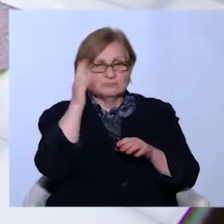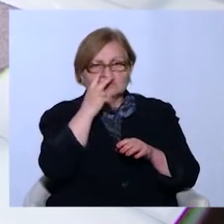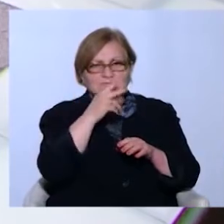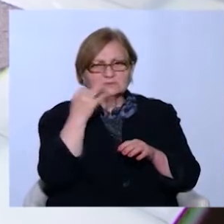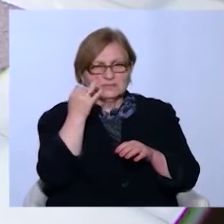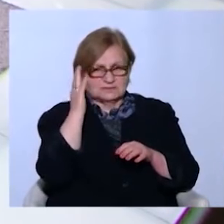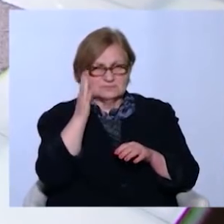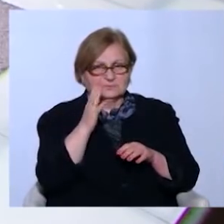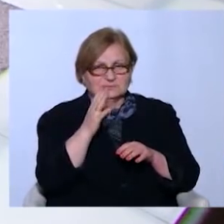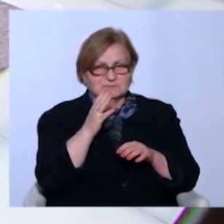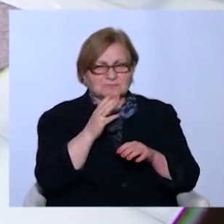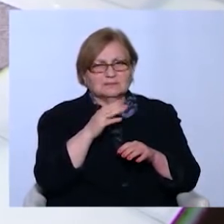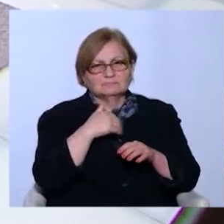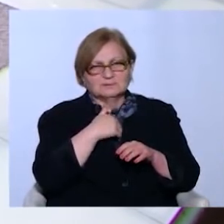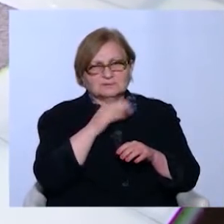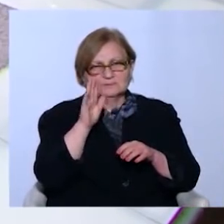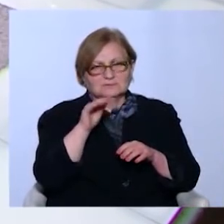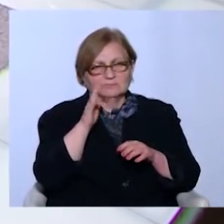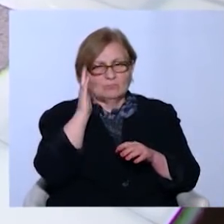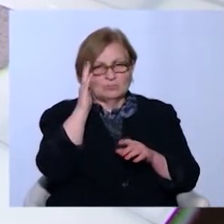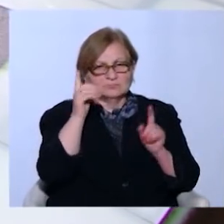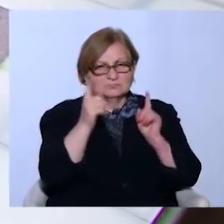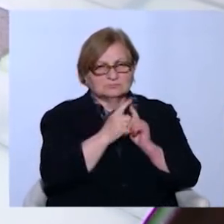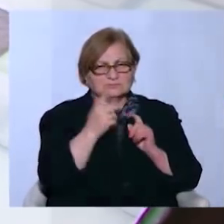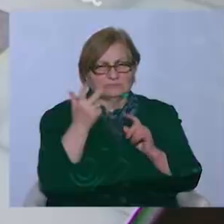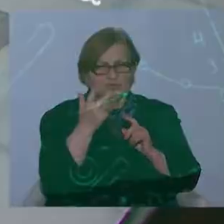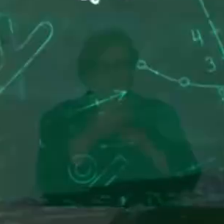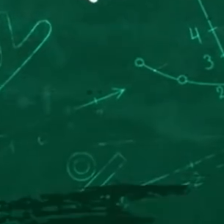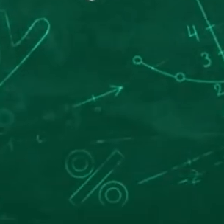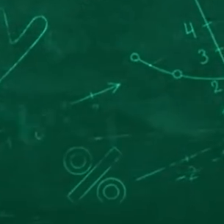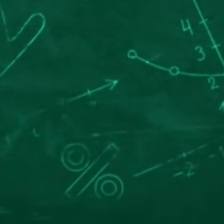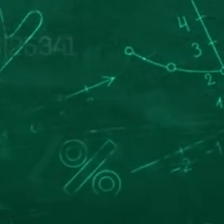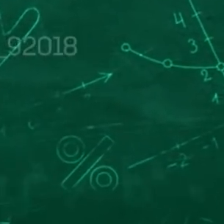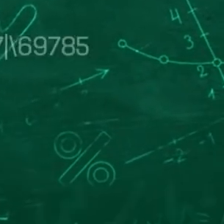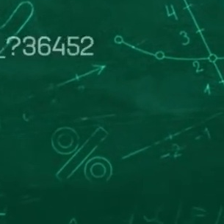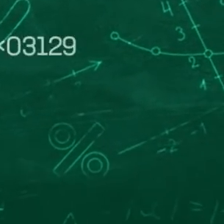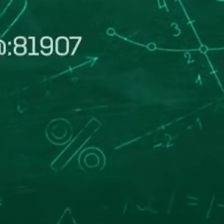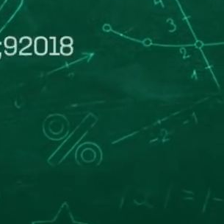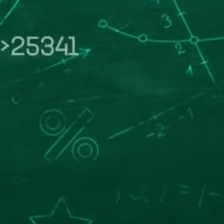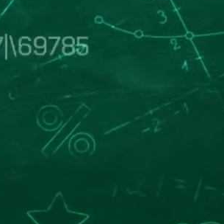გაკვეთილზე. მინდა დაგემშვიდობოთ. მომავალ სამშაბათამდე. Yeah.